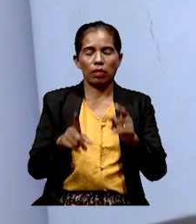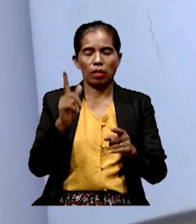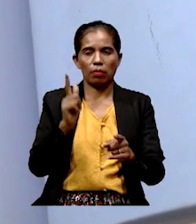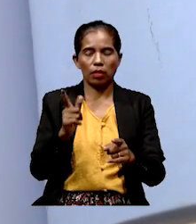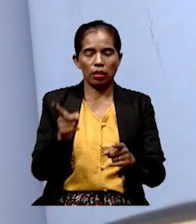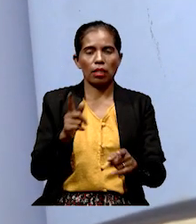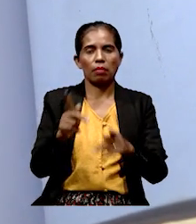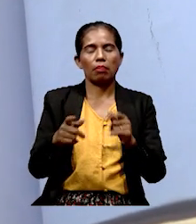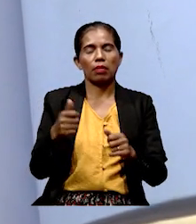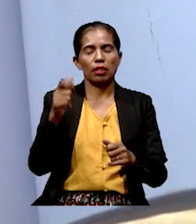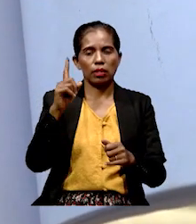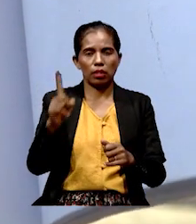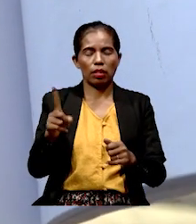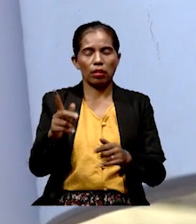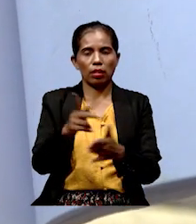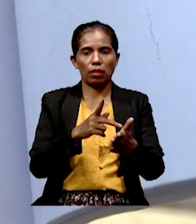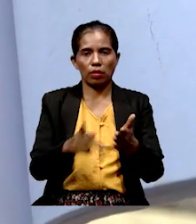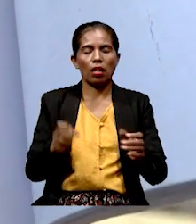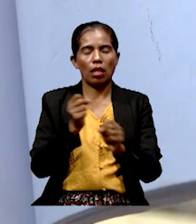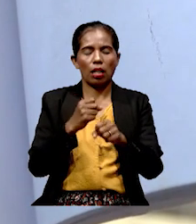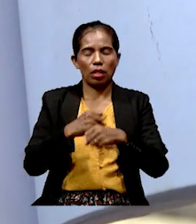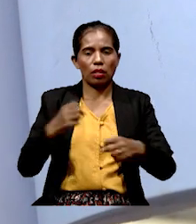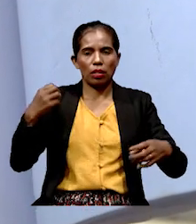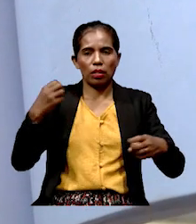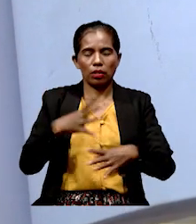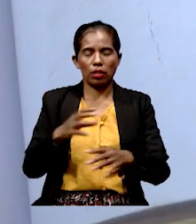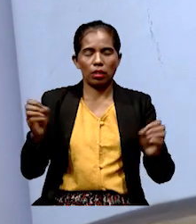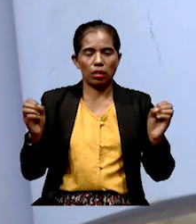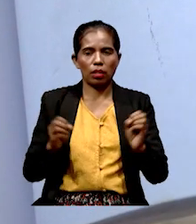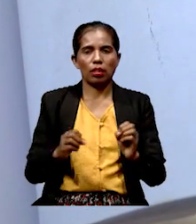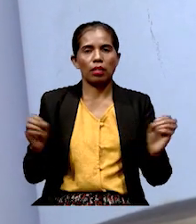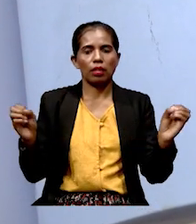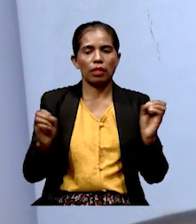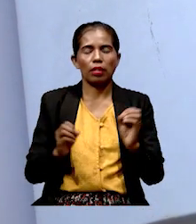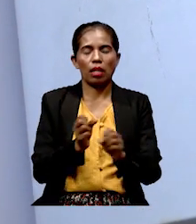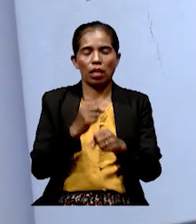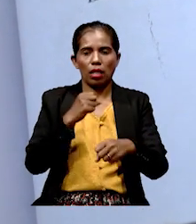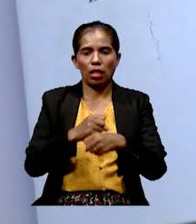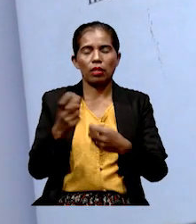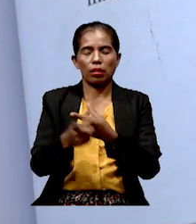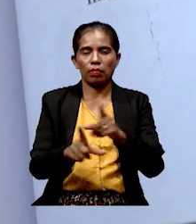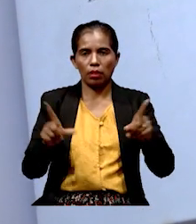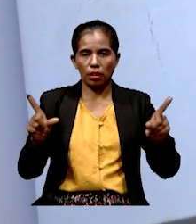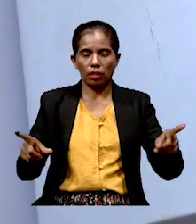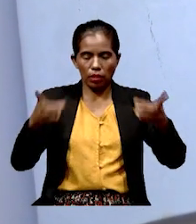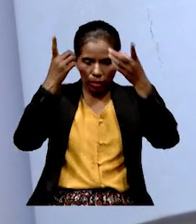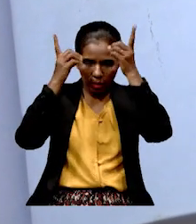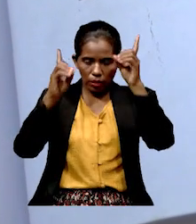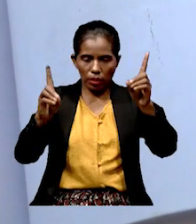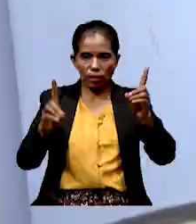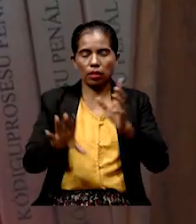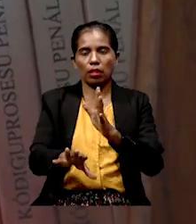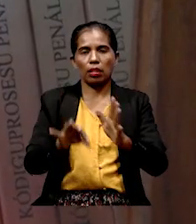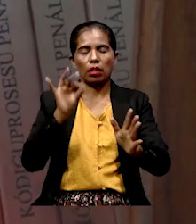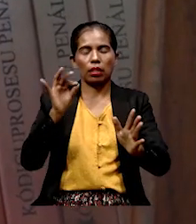ema seluk ho crime ida to halo ne tauk ka lahak matek ka to prejudika ne liberdade atu determinaan sehetan